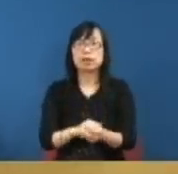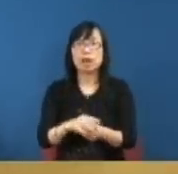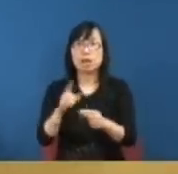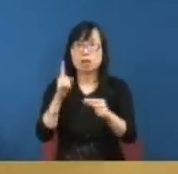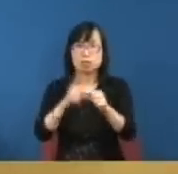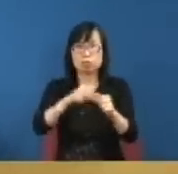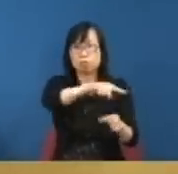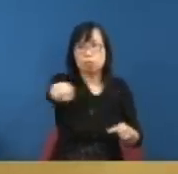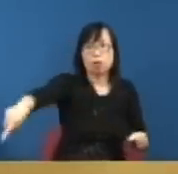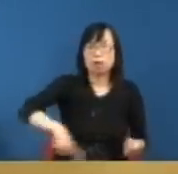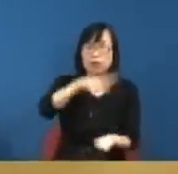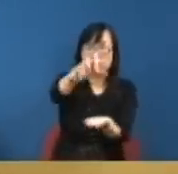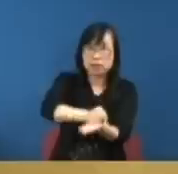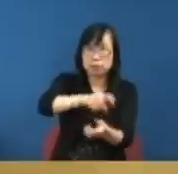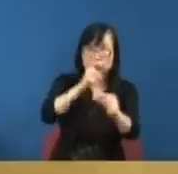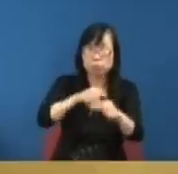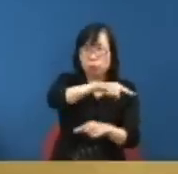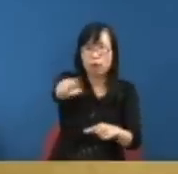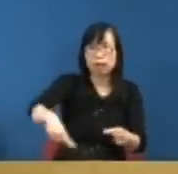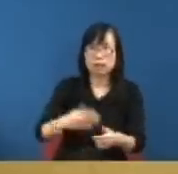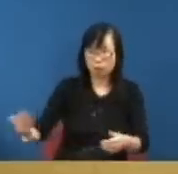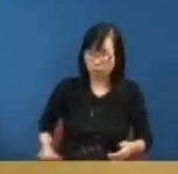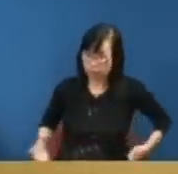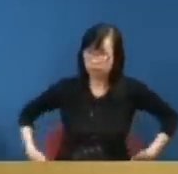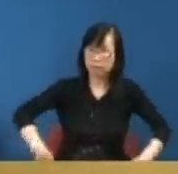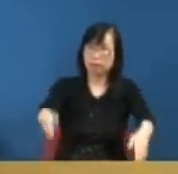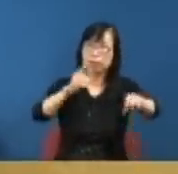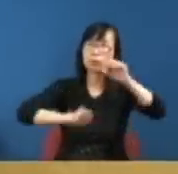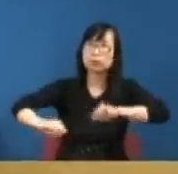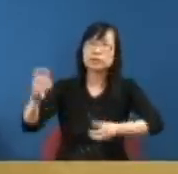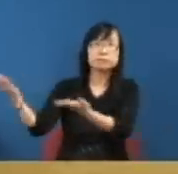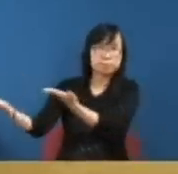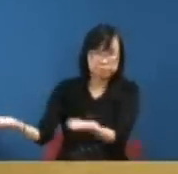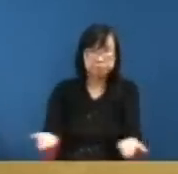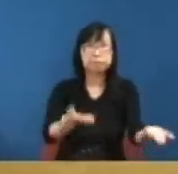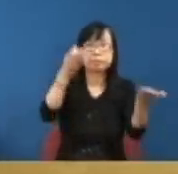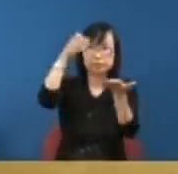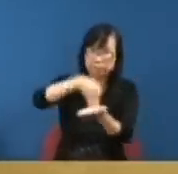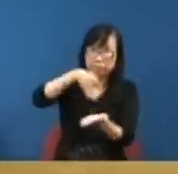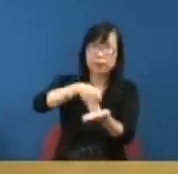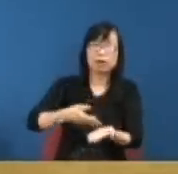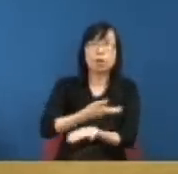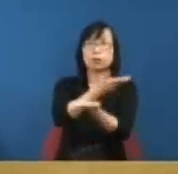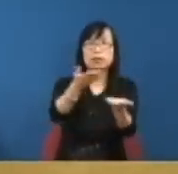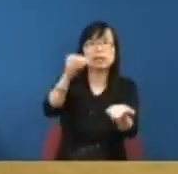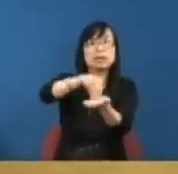中環、佔據中環、佔據華爾街的活動的時候，請你是去參與，我一定會跟大家